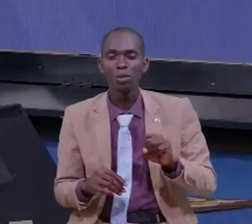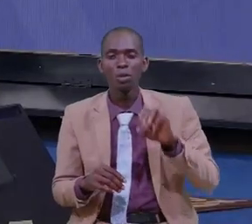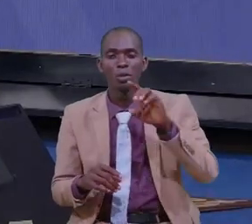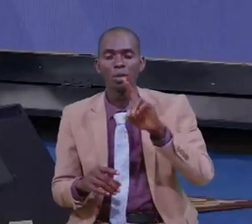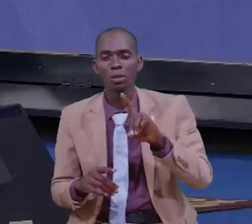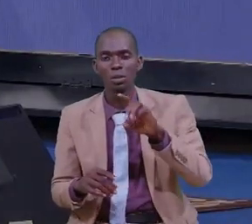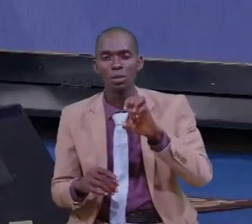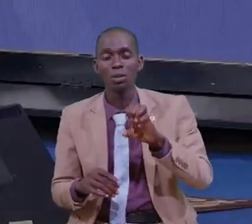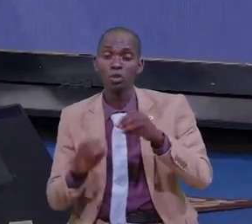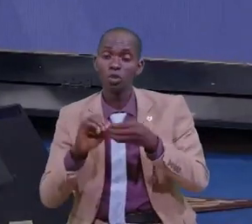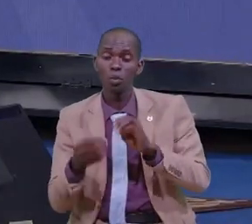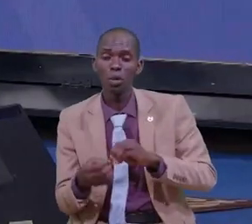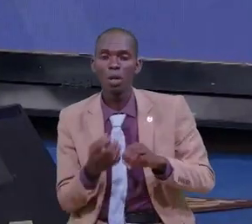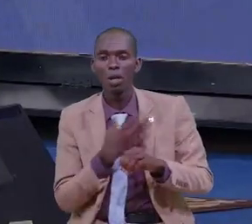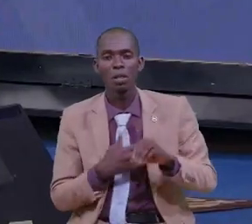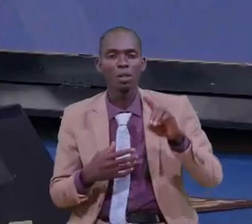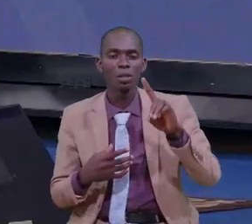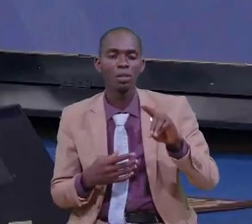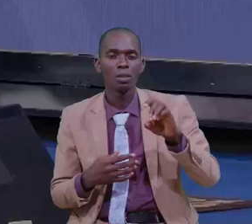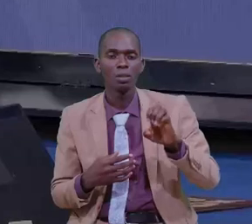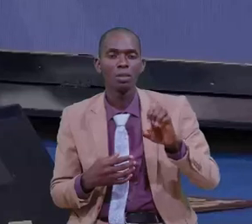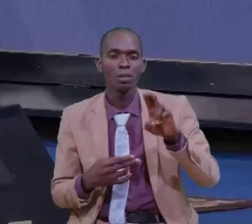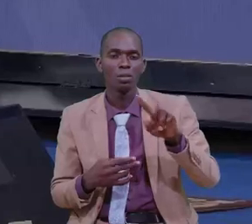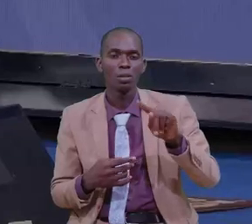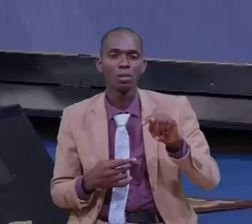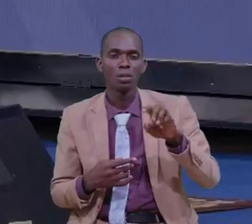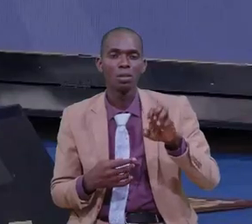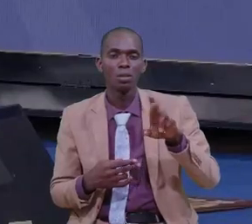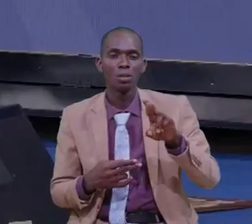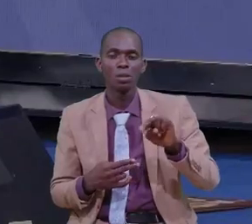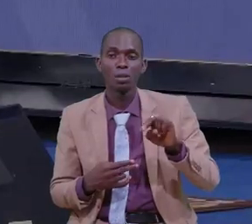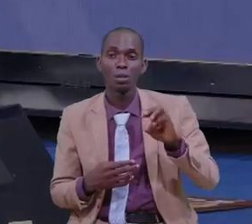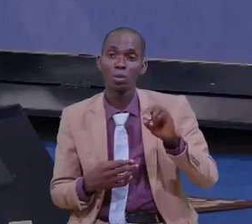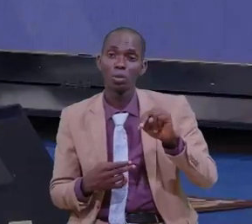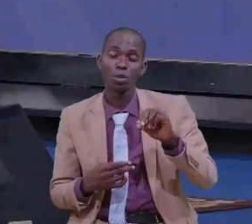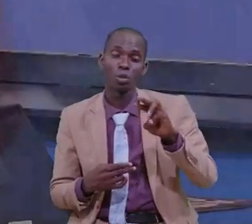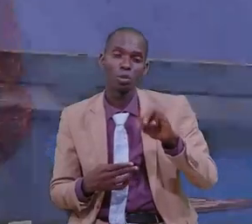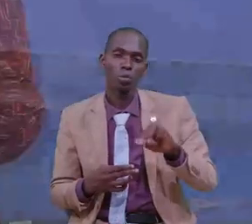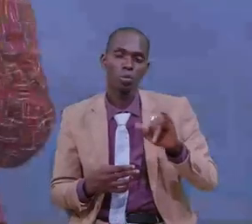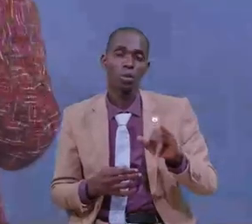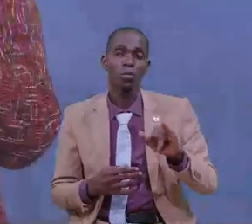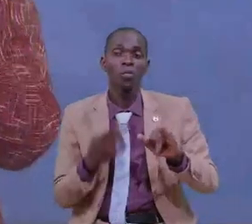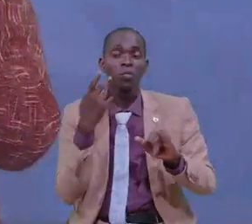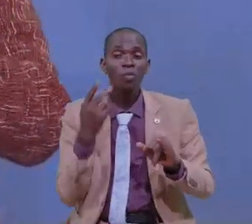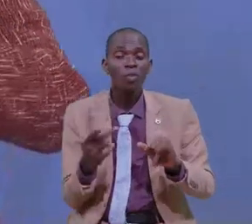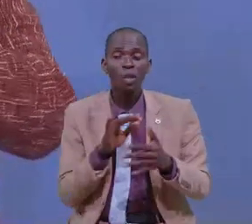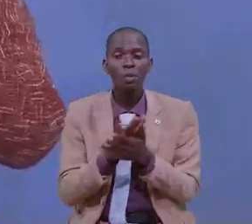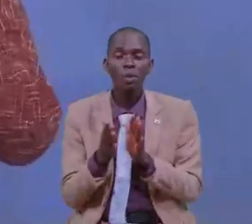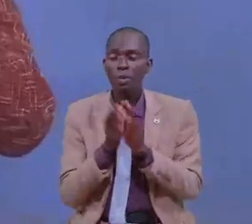utile, une page de la Bible, pour le reste du monde, dans plusieurs siècles.